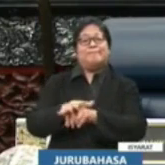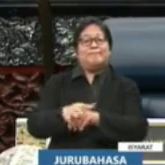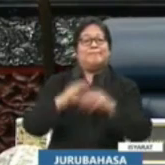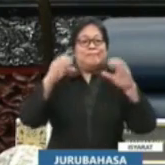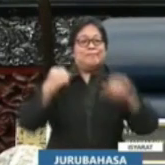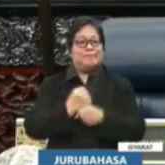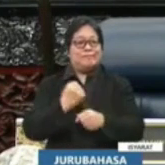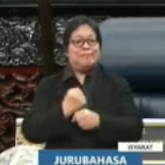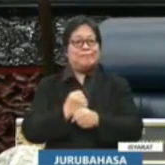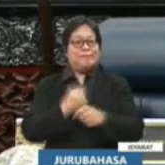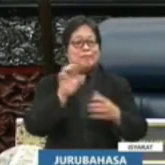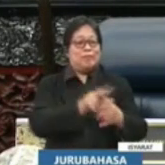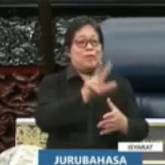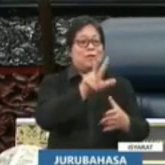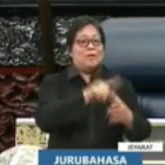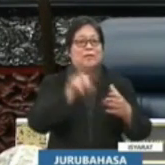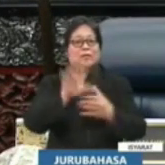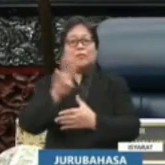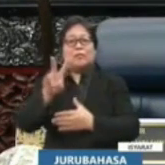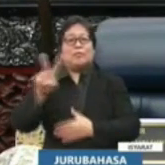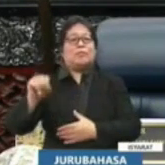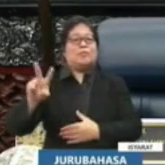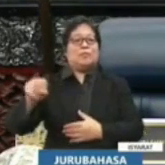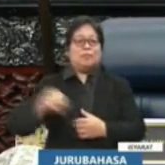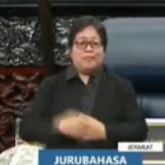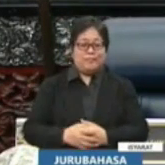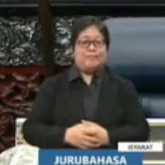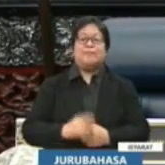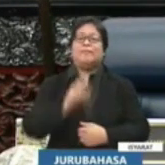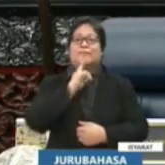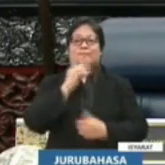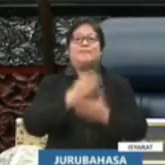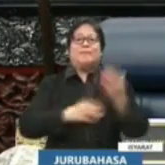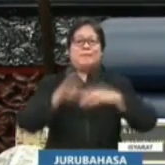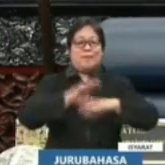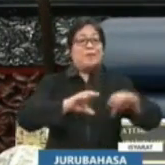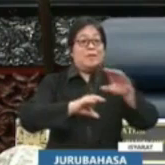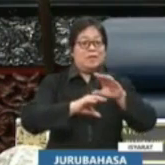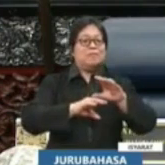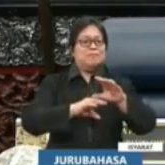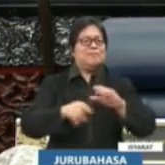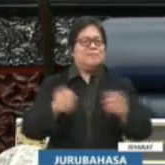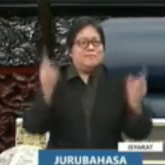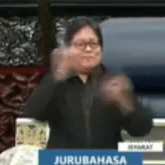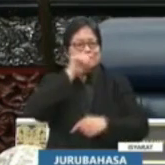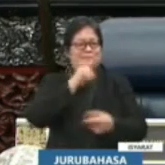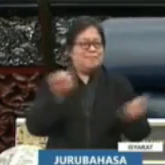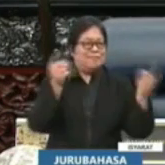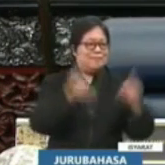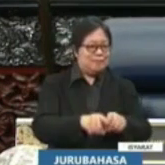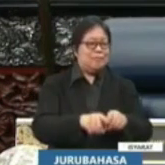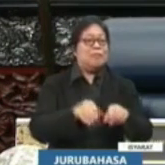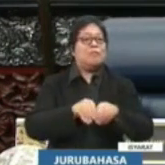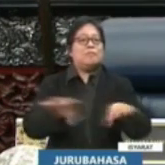kerja pembinaan daripada Mac hingga Julai 2020. Sememangnya sektor pembinaan adalah antara industri yang terkesan